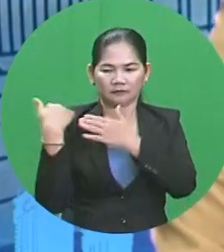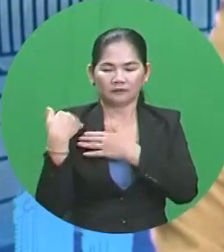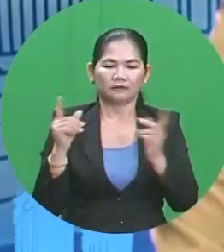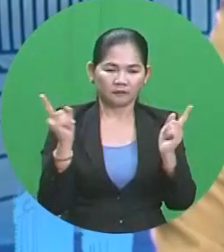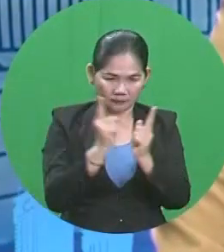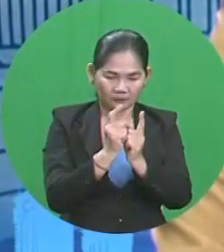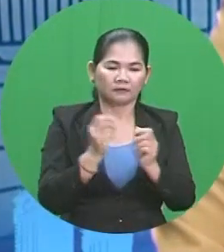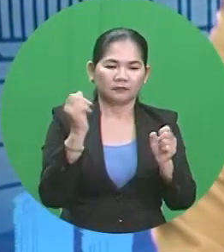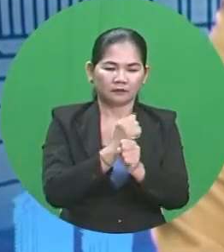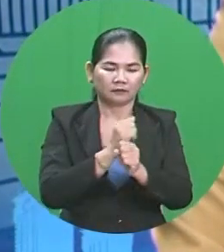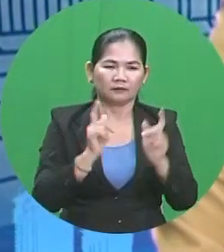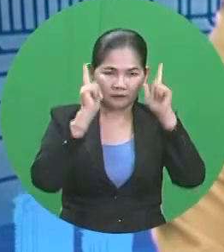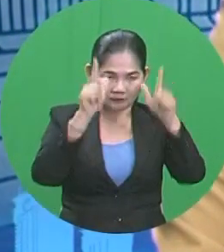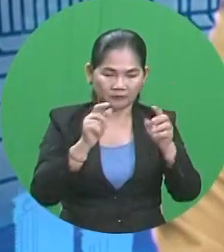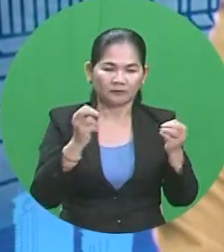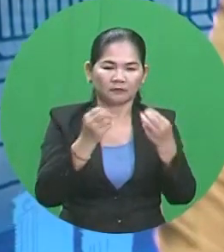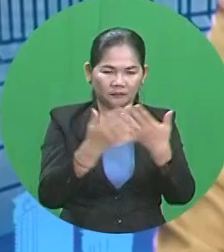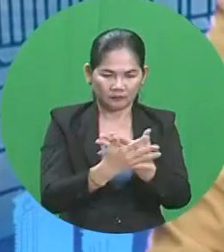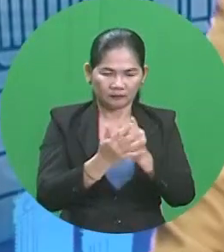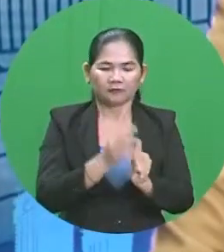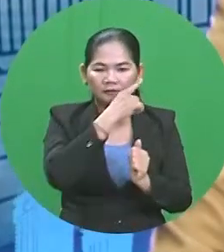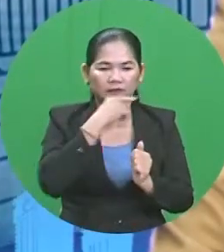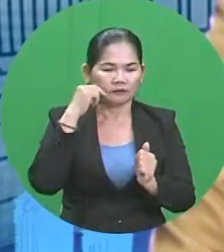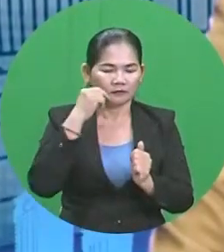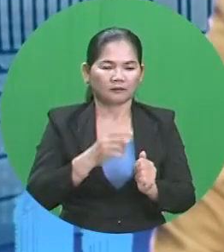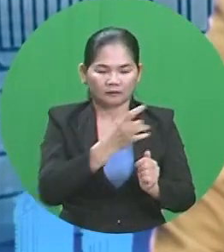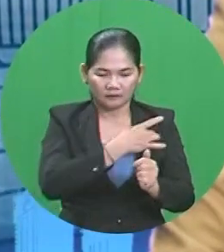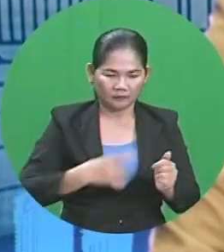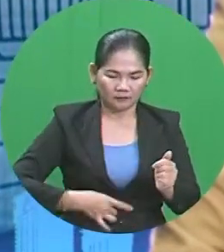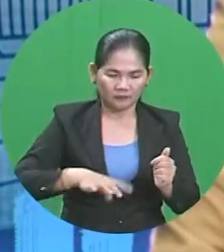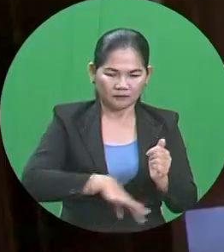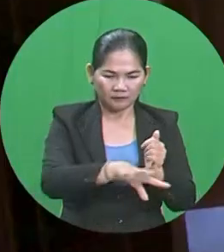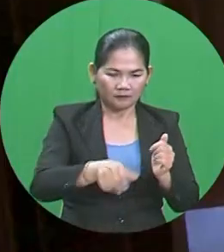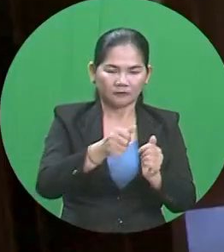ភាក្សាការងារជាមួយអយ្យកៈរដ្ឋទូតរុស្ស៊ីប្រចាំកម្ពុជា